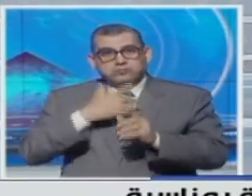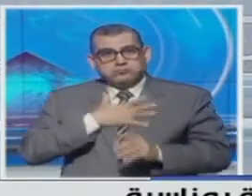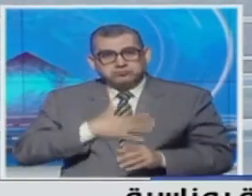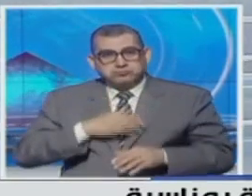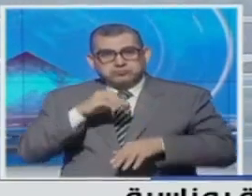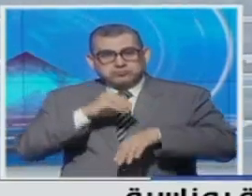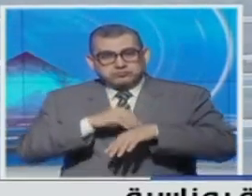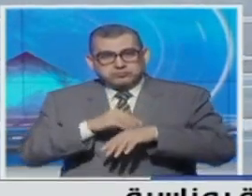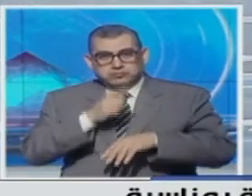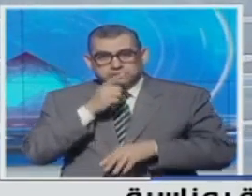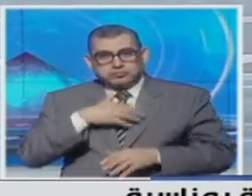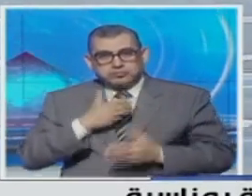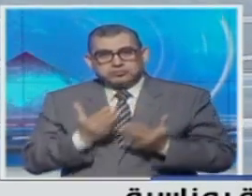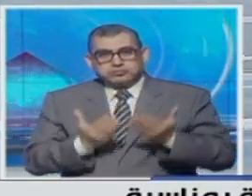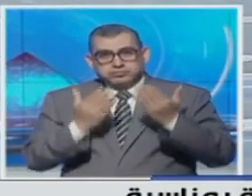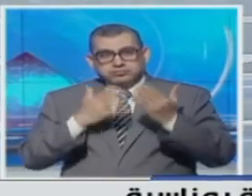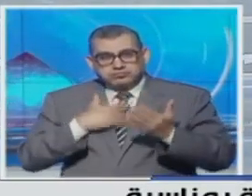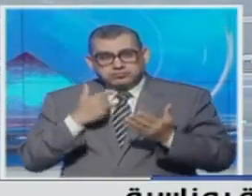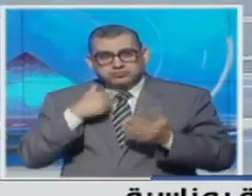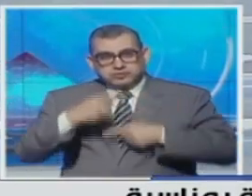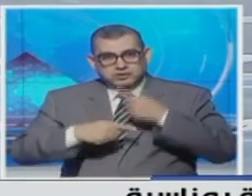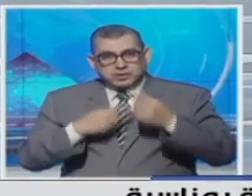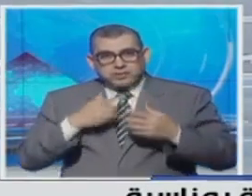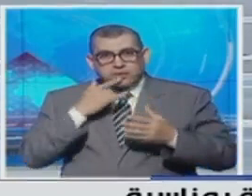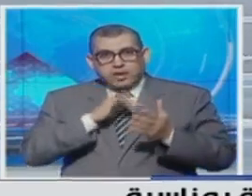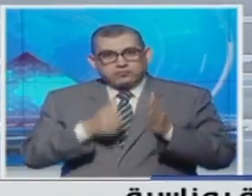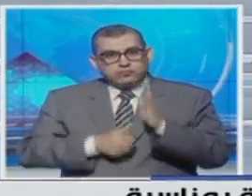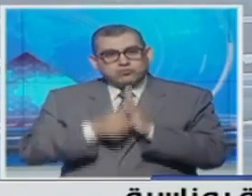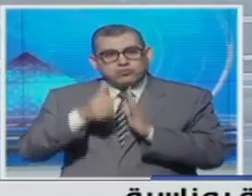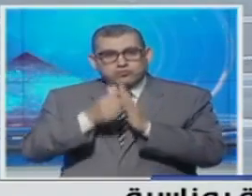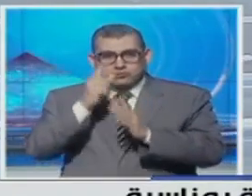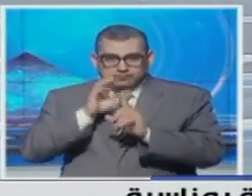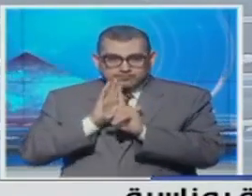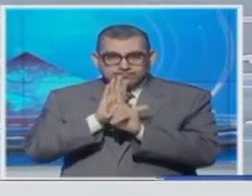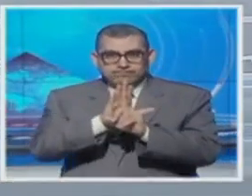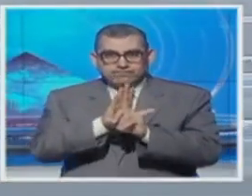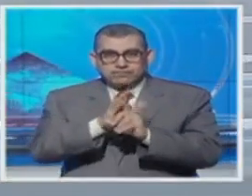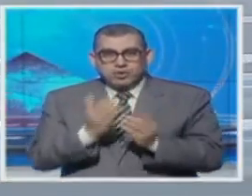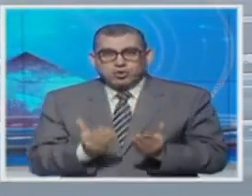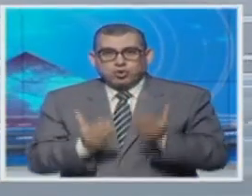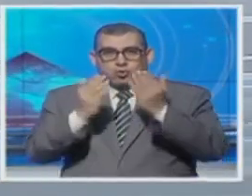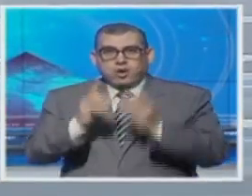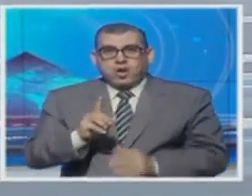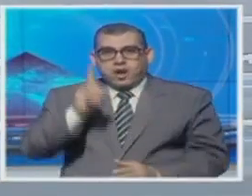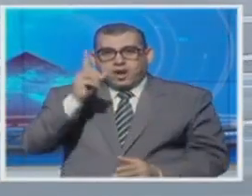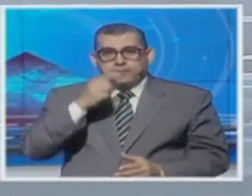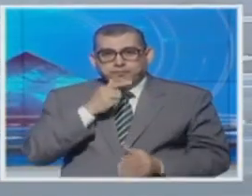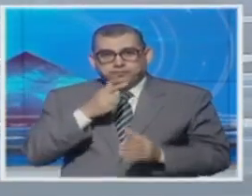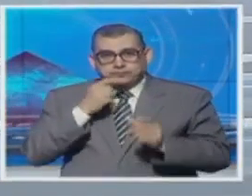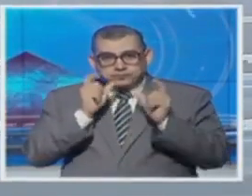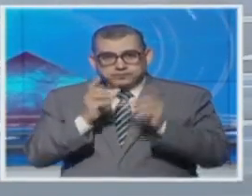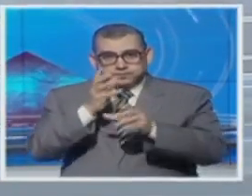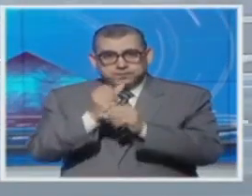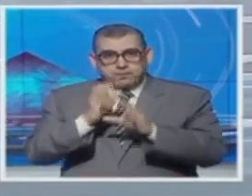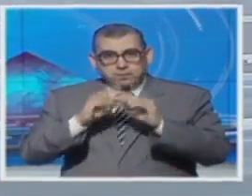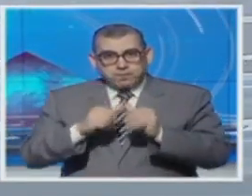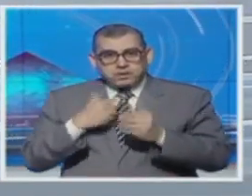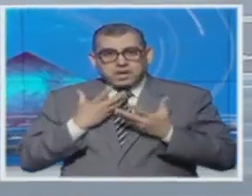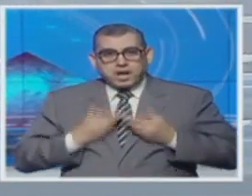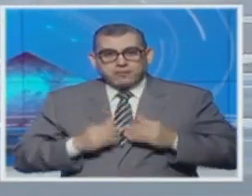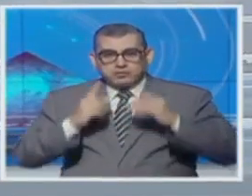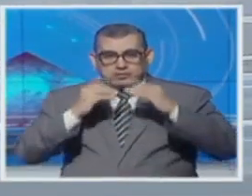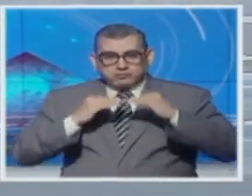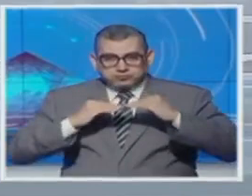أعربوا خلالها عن خالص أمنياتهم بدوام التوفيق والسداد، داعين المولى عز وجل أن يحفظ لمصر